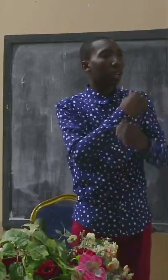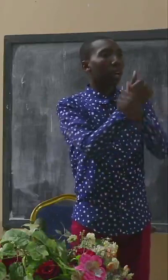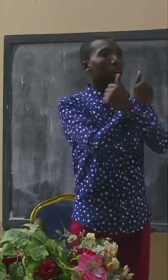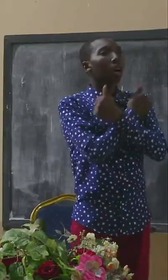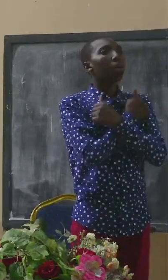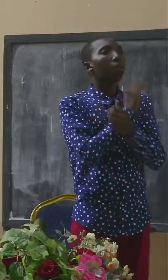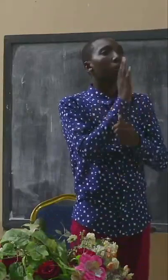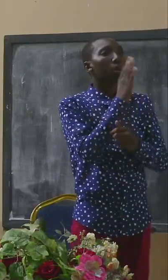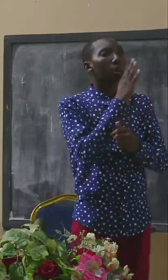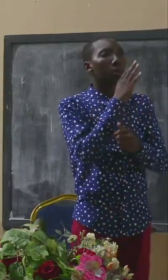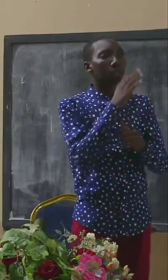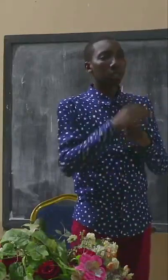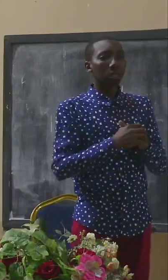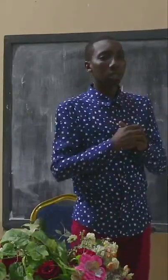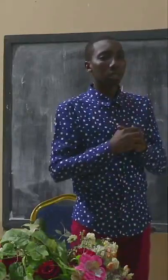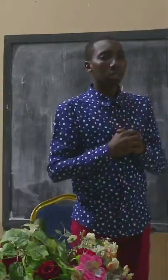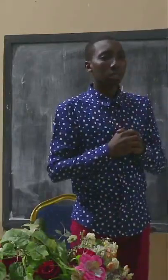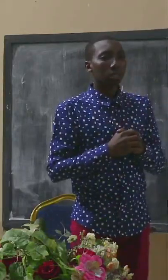hôpital ya